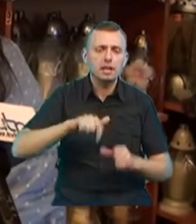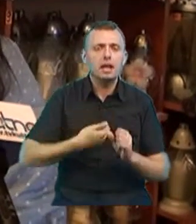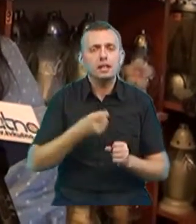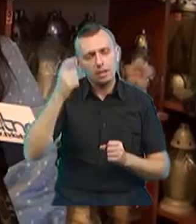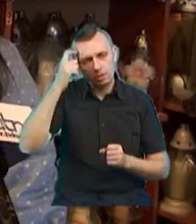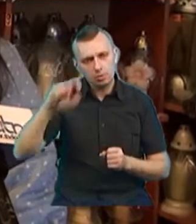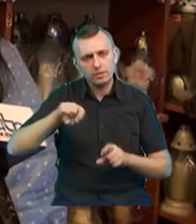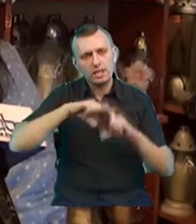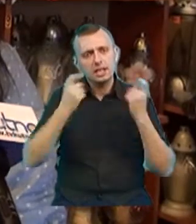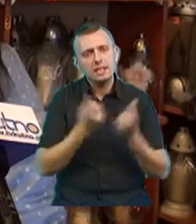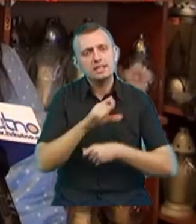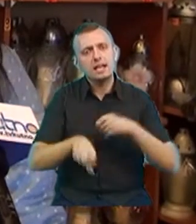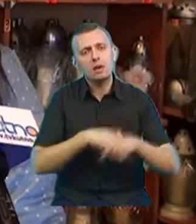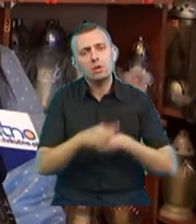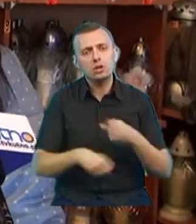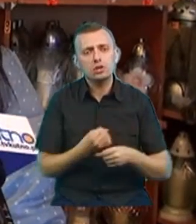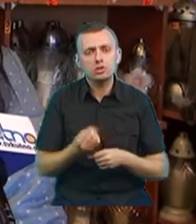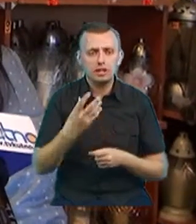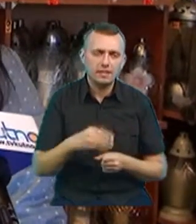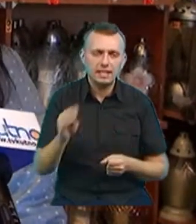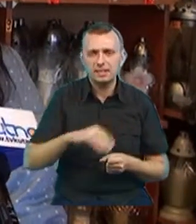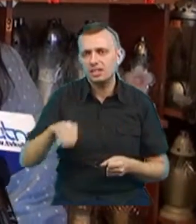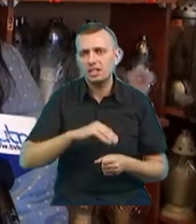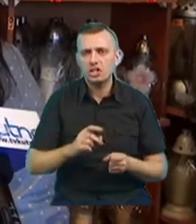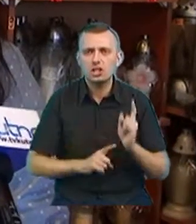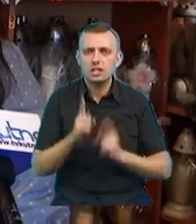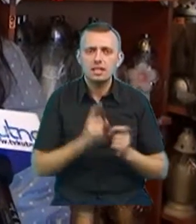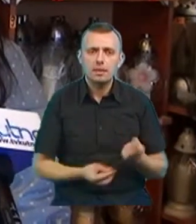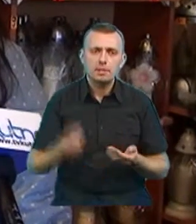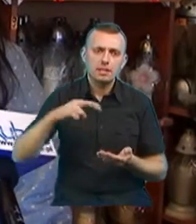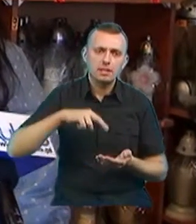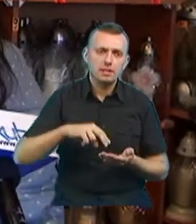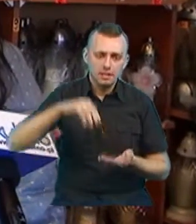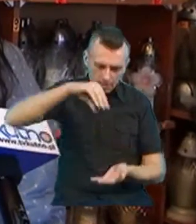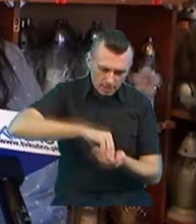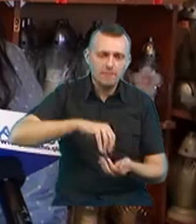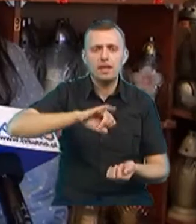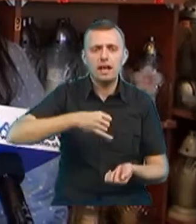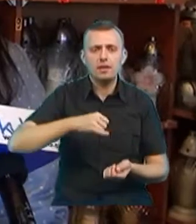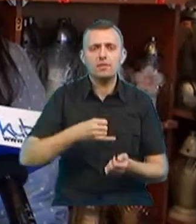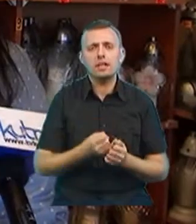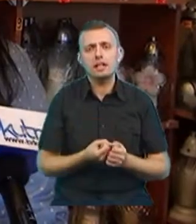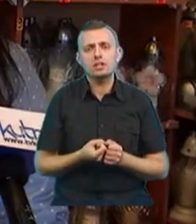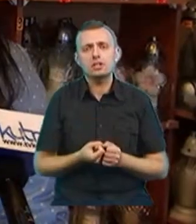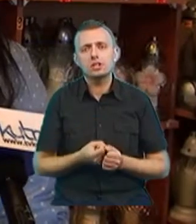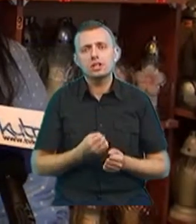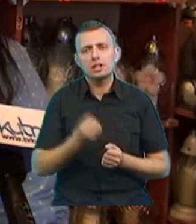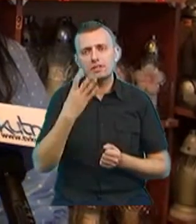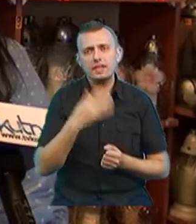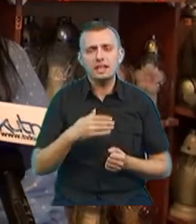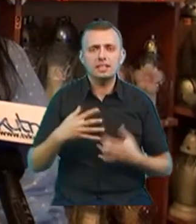dwie chryzantemy w wiązance, ale głównie to są takie całoroczne kwiaty. Znaczy ludzie zostawiają tam jeszcze jakiś